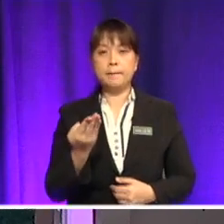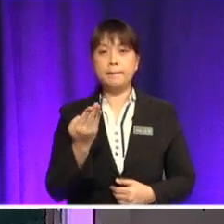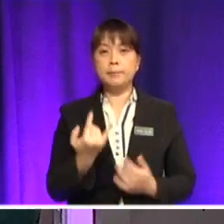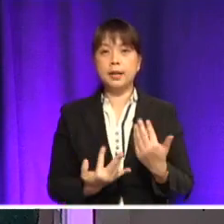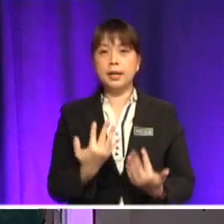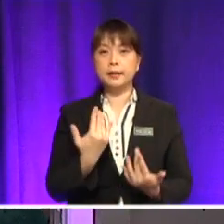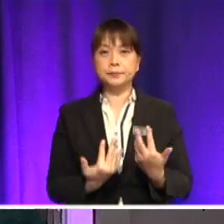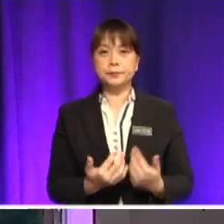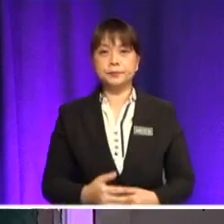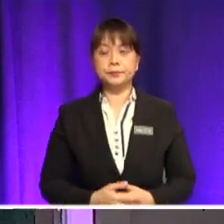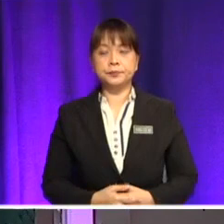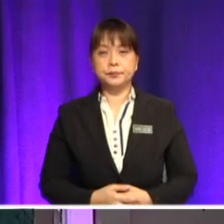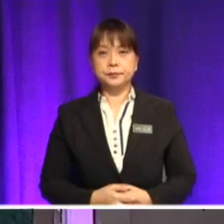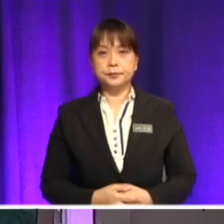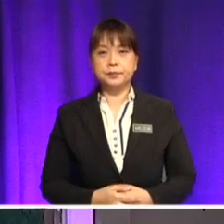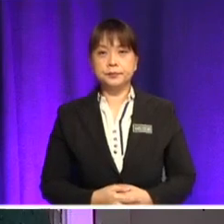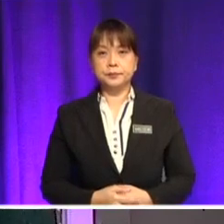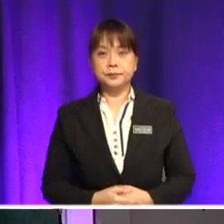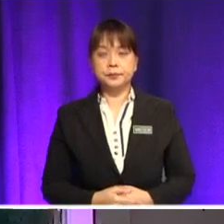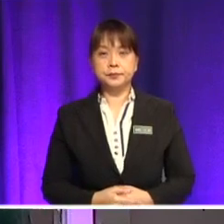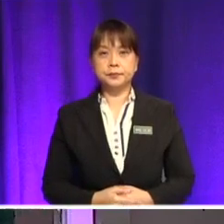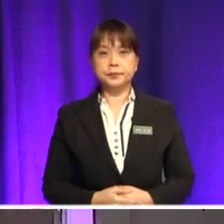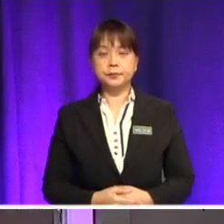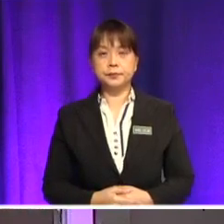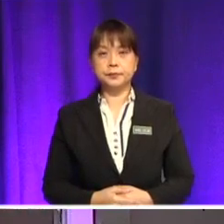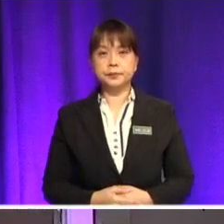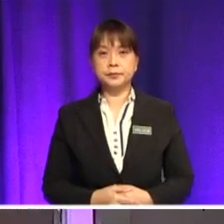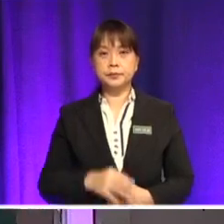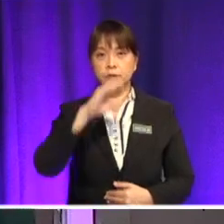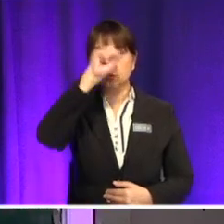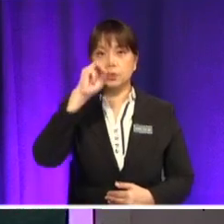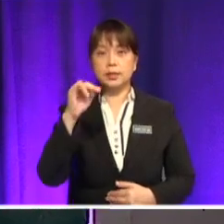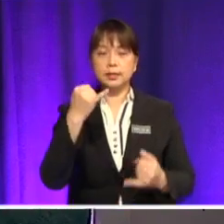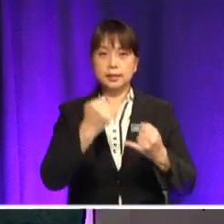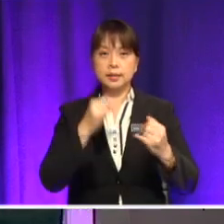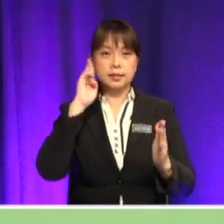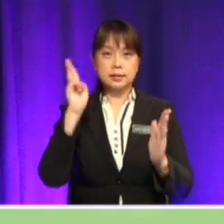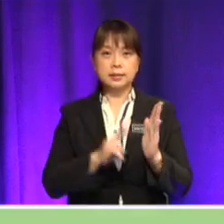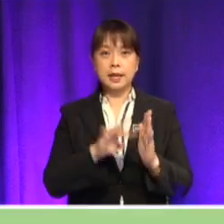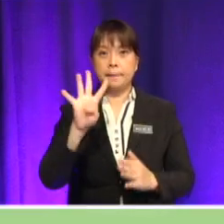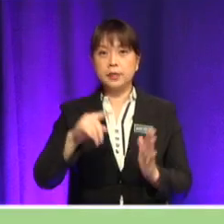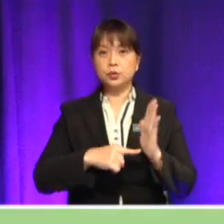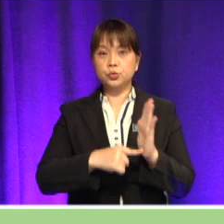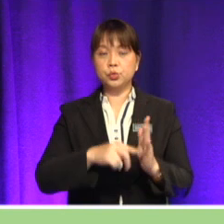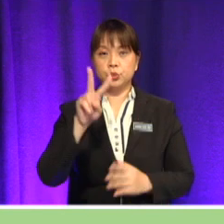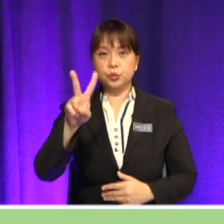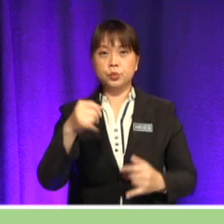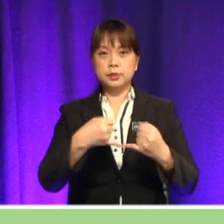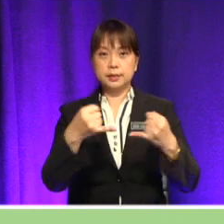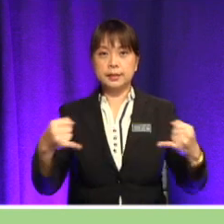bagus oke dan soalnya terakhir Raja Ampat menunjukkan dua jenis pesawat udara